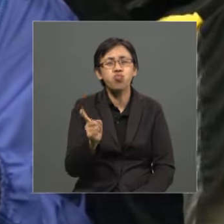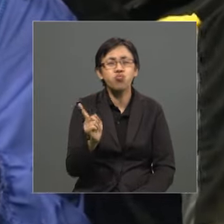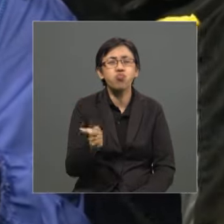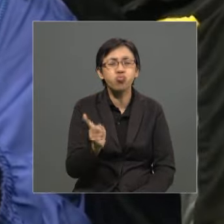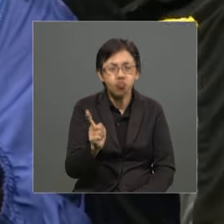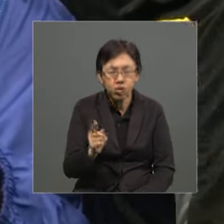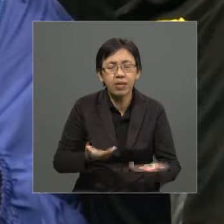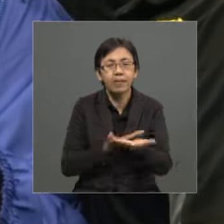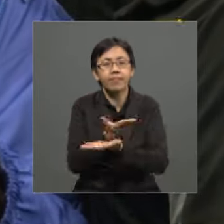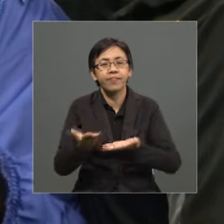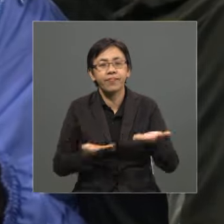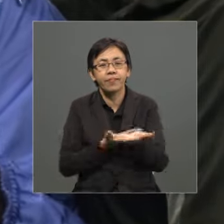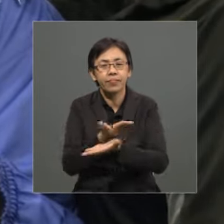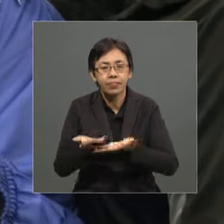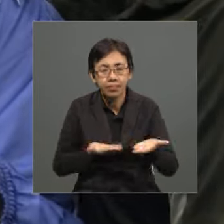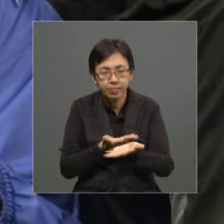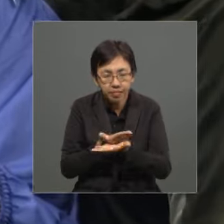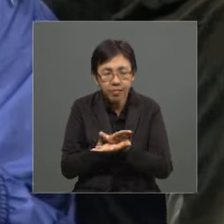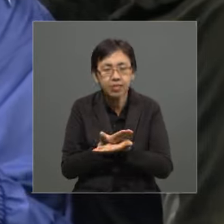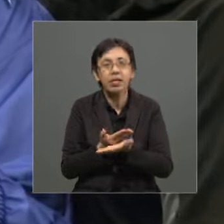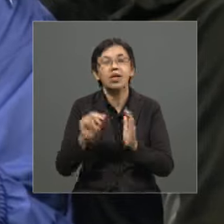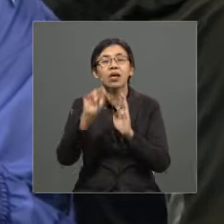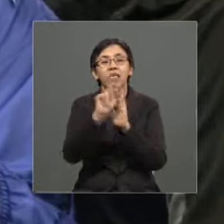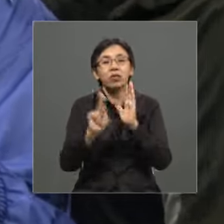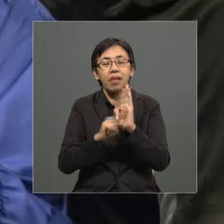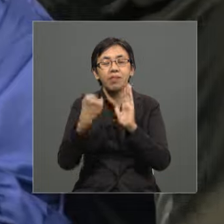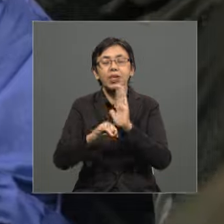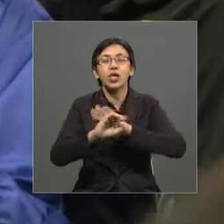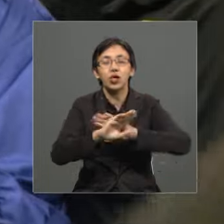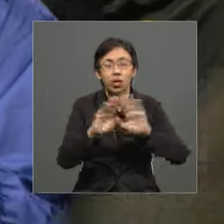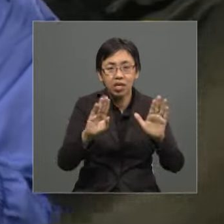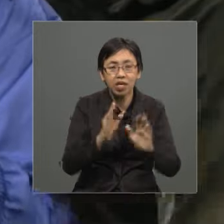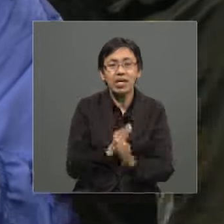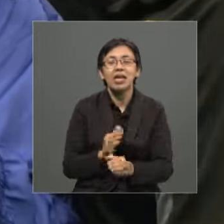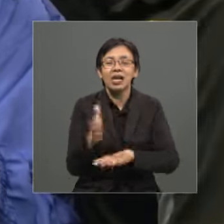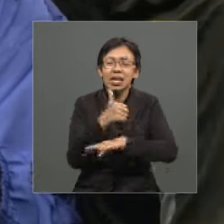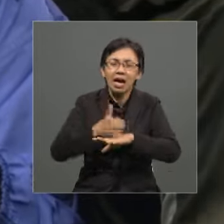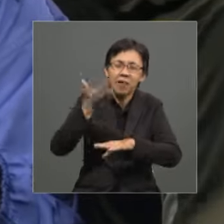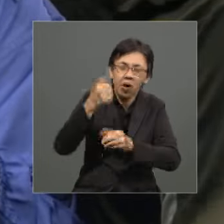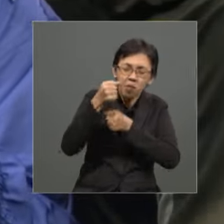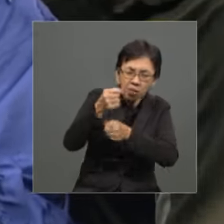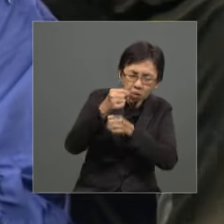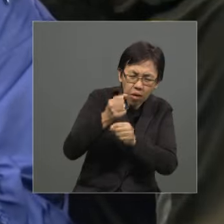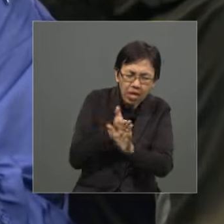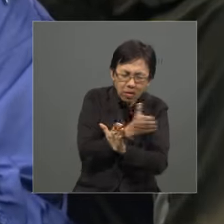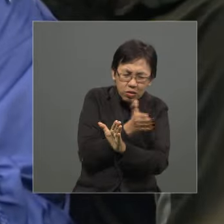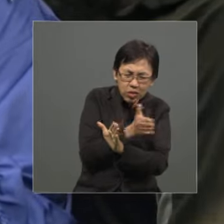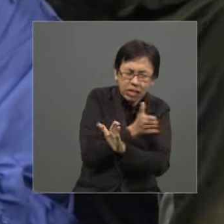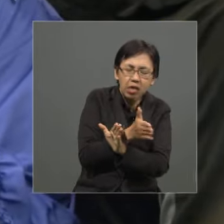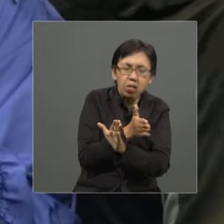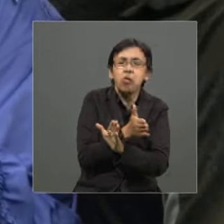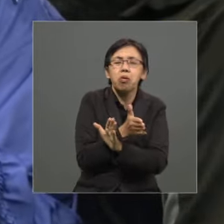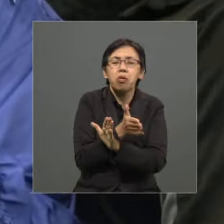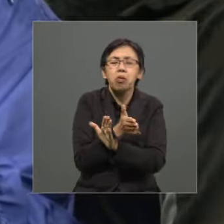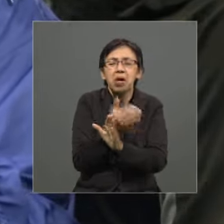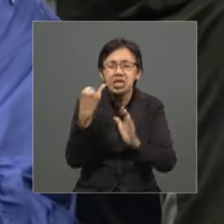แต่ว่าเราพิจารณาการนิรโทษกรรมนะในเหตุการณ์ทางการเมืองอะไต่างๆในช่วงเวลาหนึ่ง